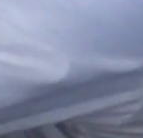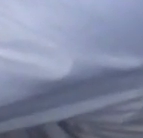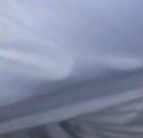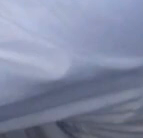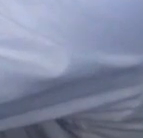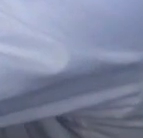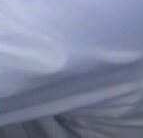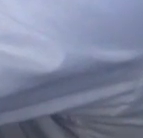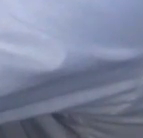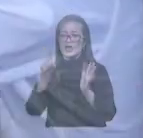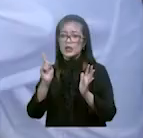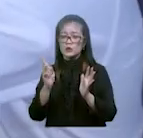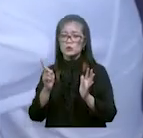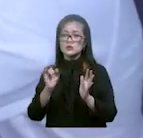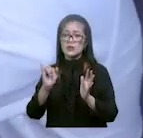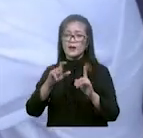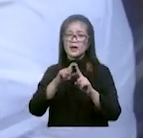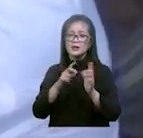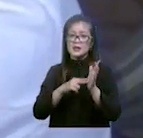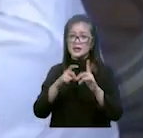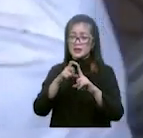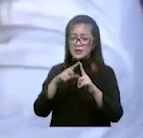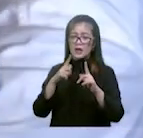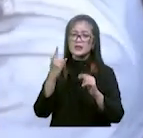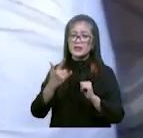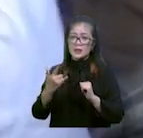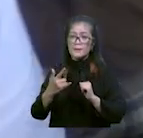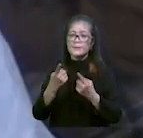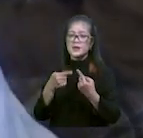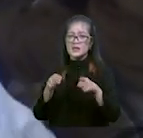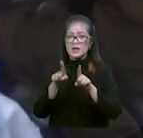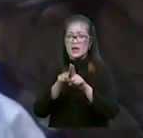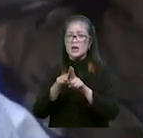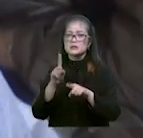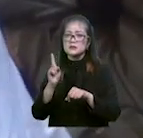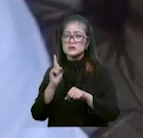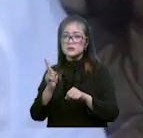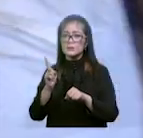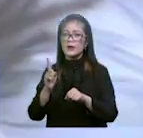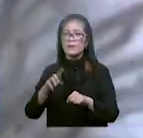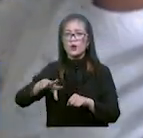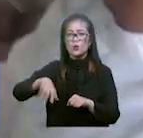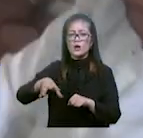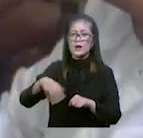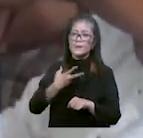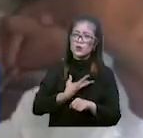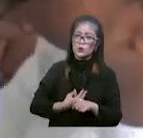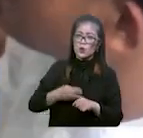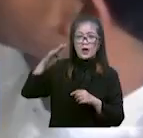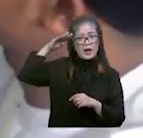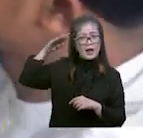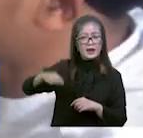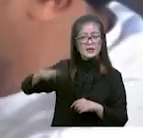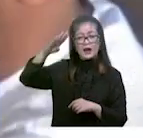meski keluarga dalam kondisi berduka. Adik kandung Didin meninggal dunia dalam peristiwa gempa. Untuk sementara waktu, pasangan ini bersama keluarga mereka